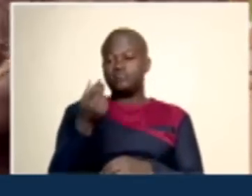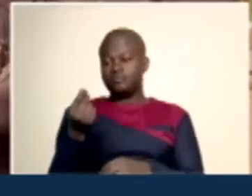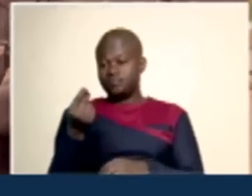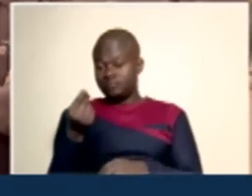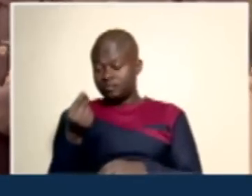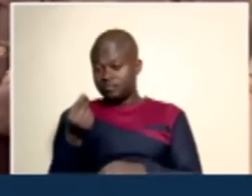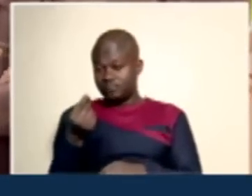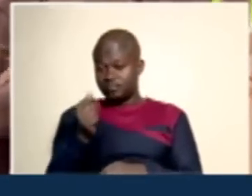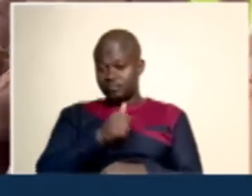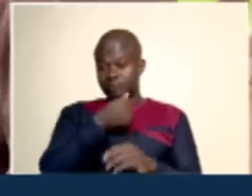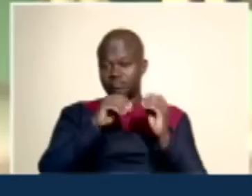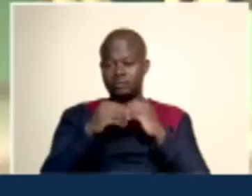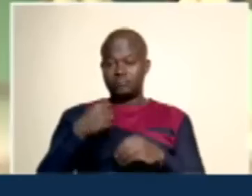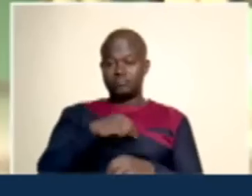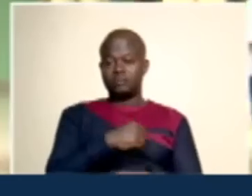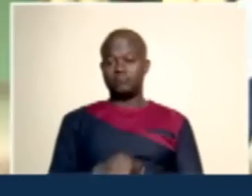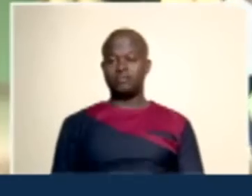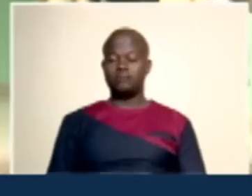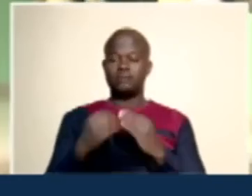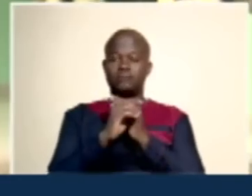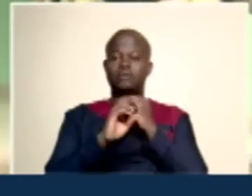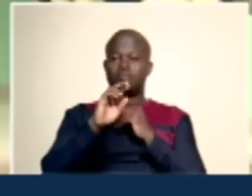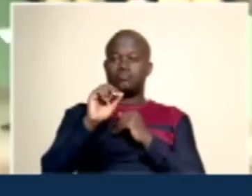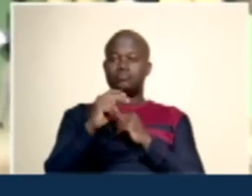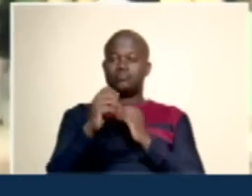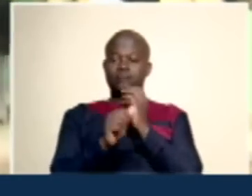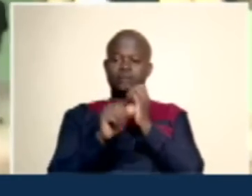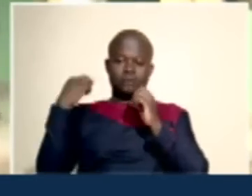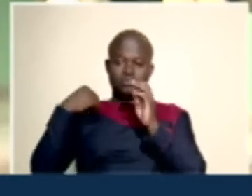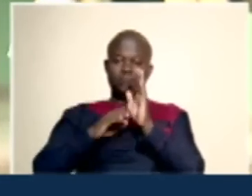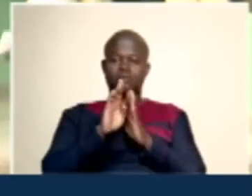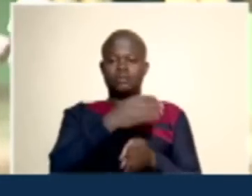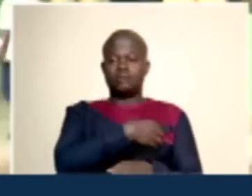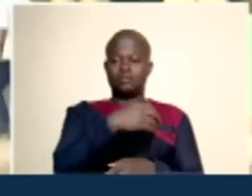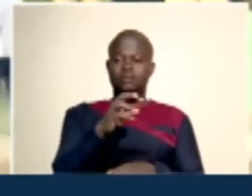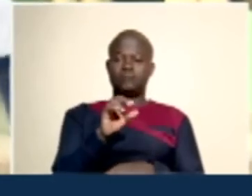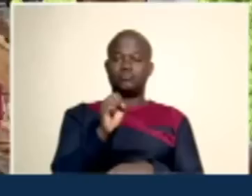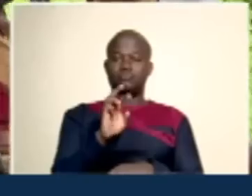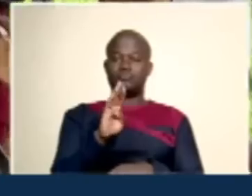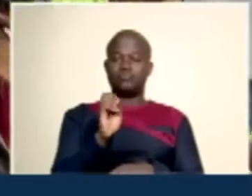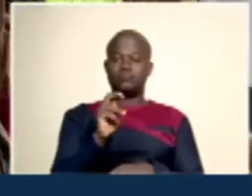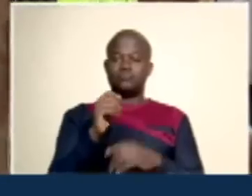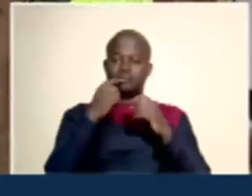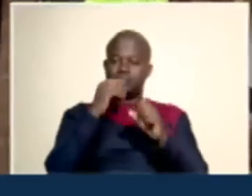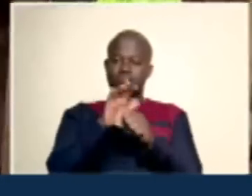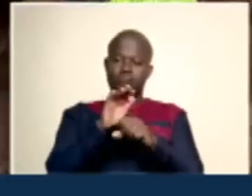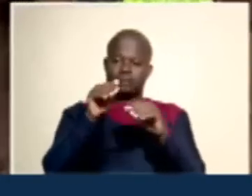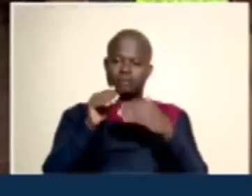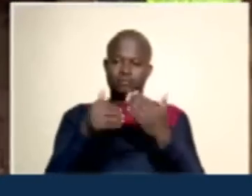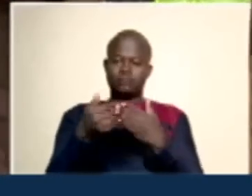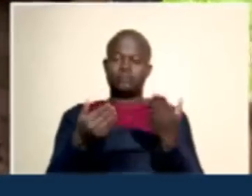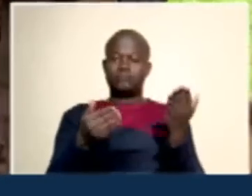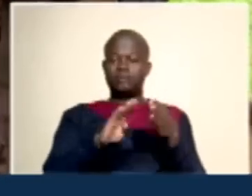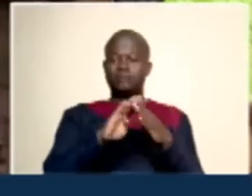tubona cyacu cy'umusaruro wacu umuyobozi w'akarere ka Ruhango wungirije ushinzwe iterambere ry'ubukungu Rusiribana Jean Marie yizeza aba bahinzi ko